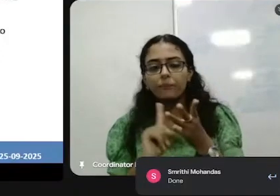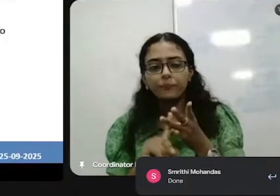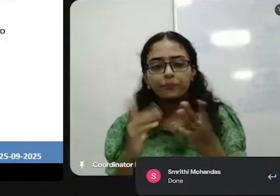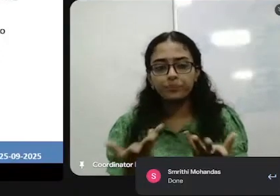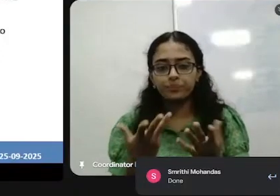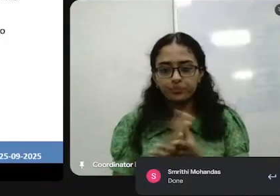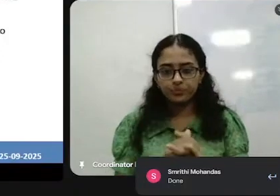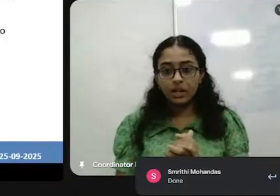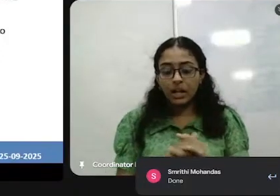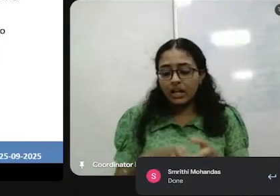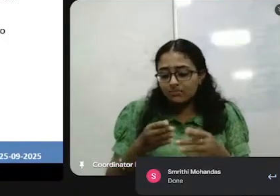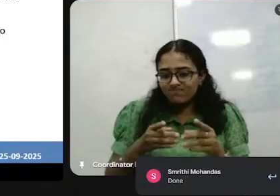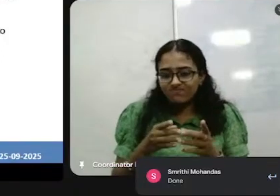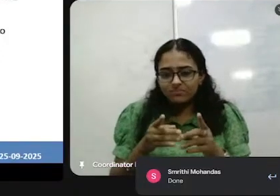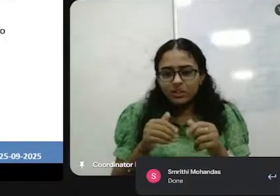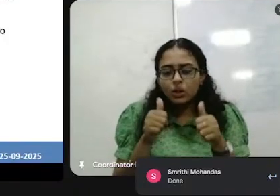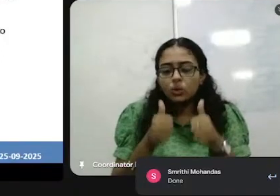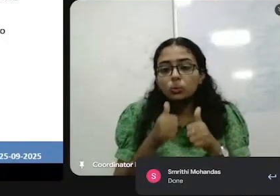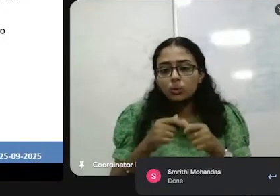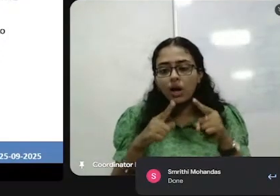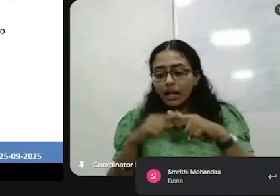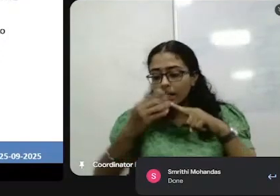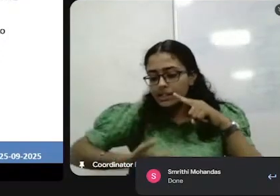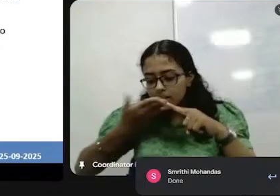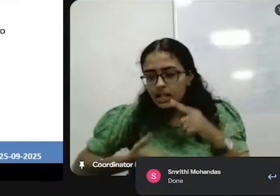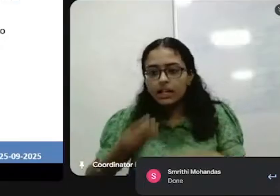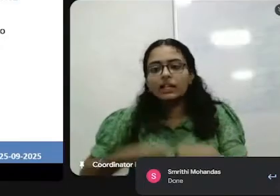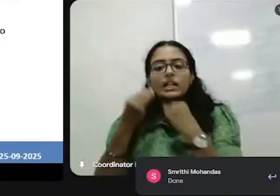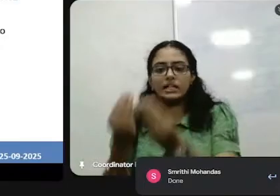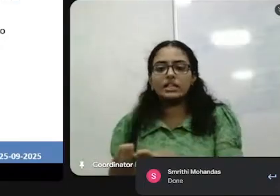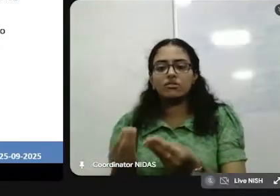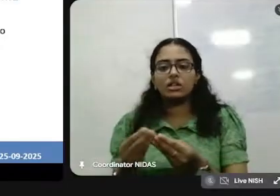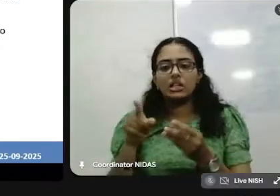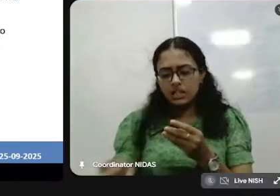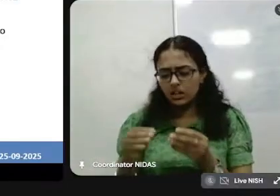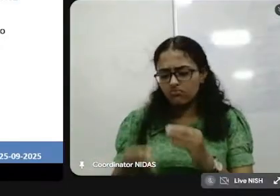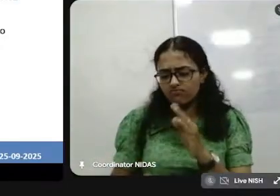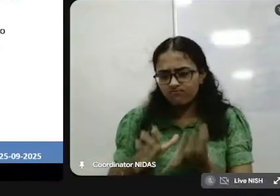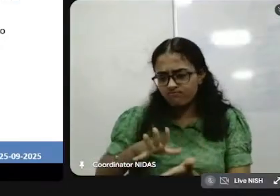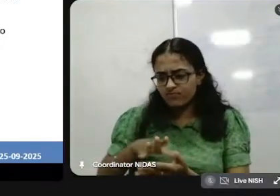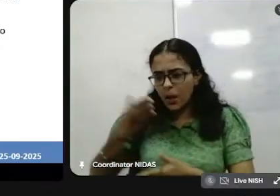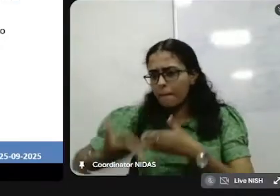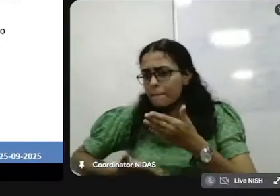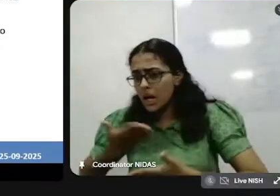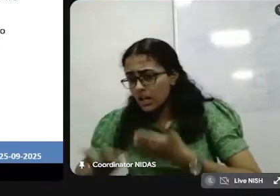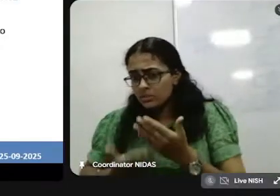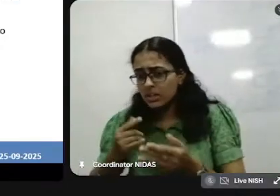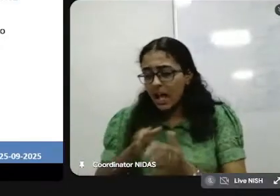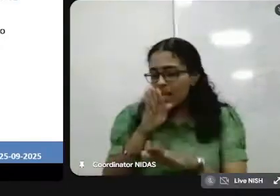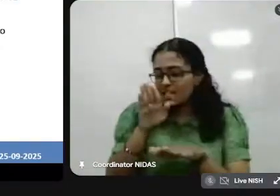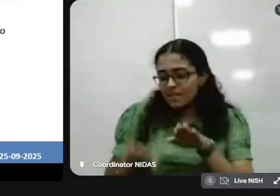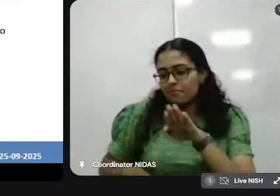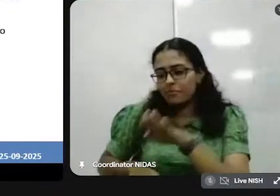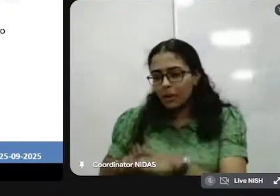പറയുമ്പോൾ കൃത്യമായ പരിശീലനം. അത് ഉദ്ദേശിക്കുന്നത് എന്താണെന്ന് ചോദിച്ചാൽ അവരെ പുതിയ കാര്യങ്ങൾ പഠിപ്പിക്കുമ്പോൾ വളരെ ചെറിയ സ്റ്റെപ്പ് ബൈ